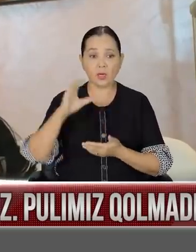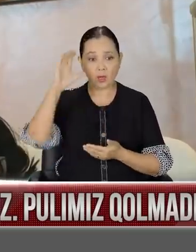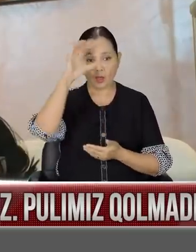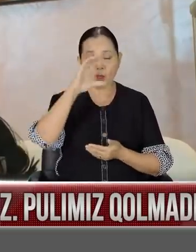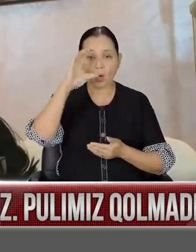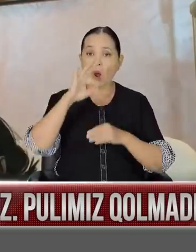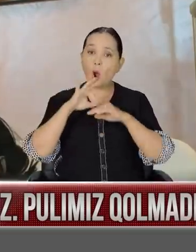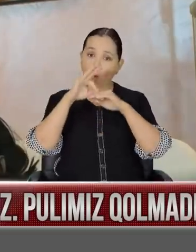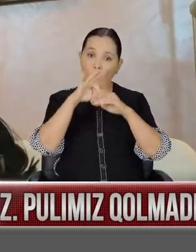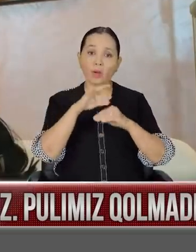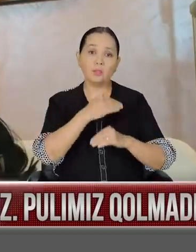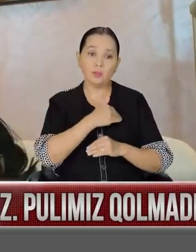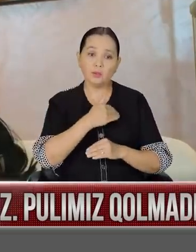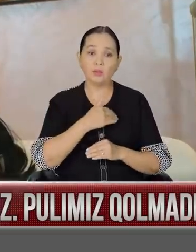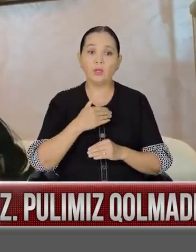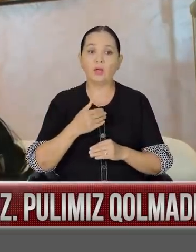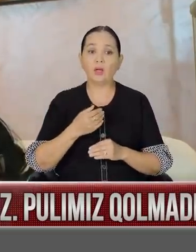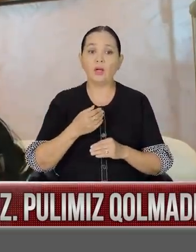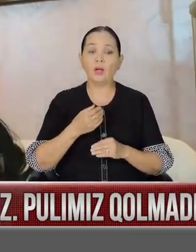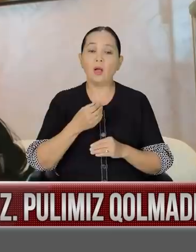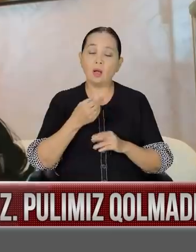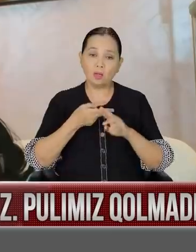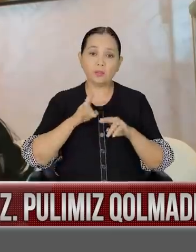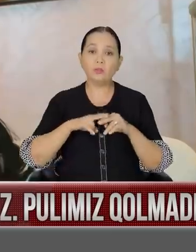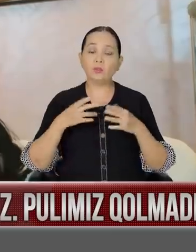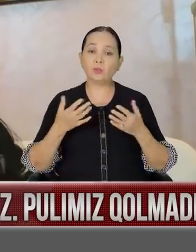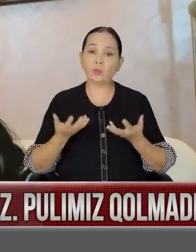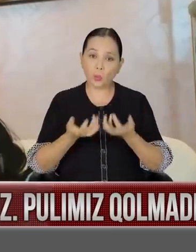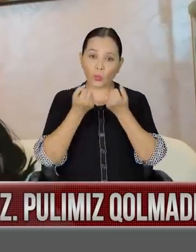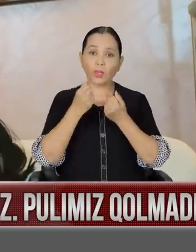O'zbekistonga o'baray. Yosh qilishni qizimdan.